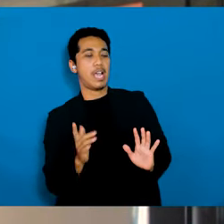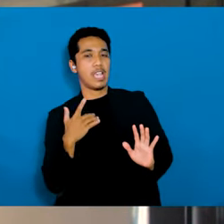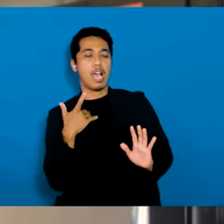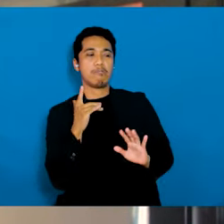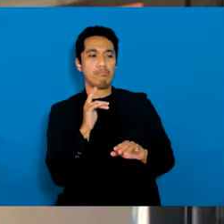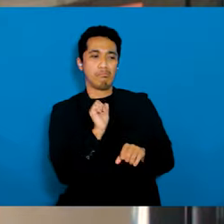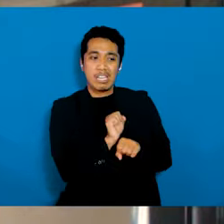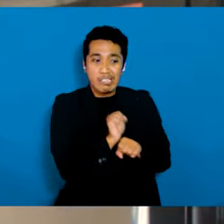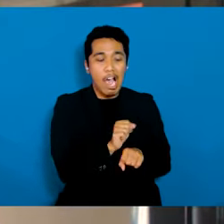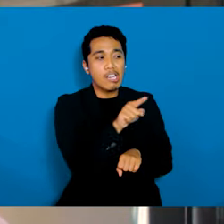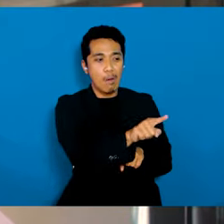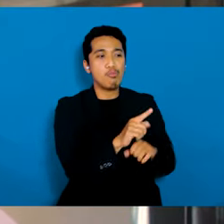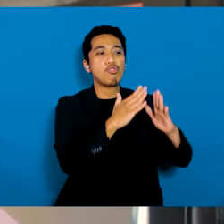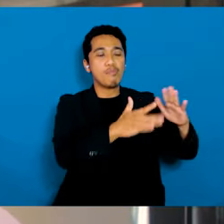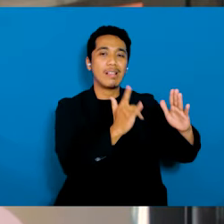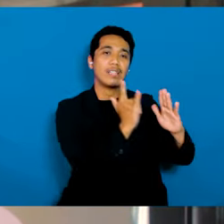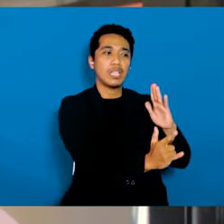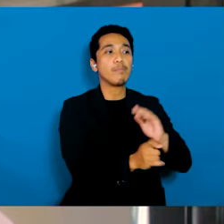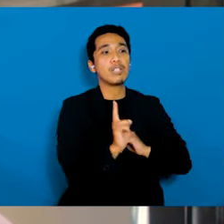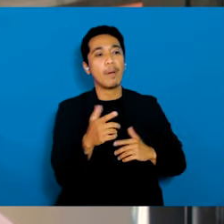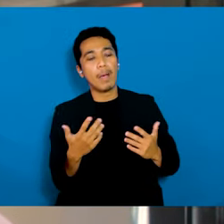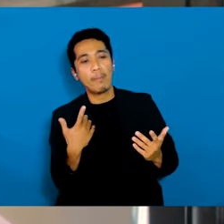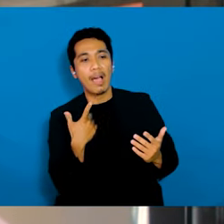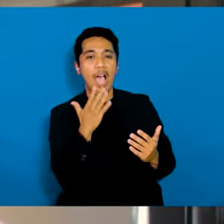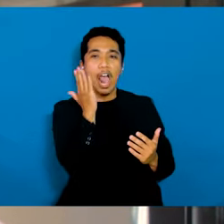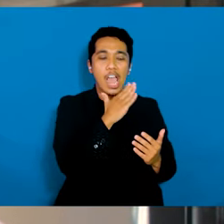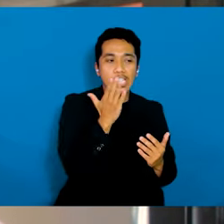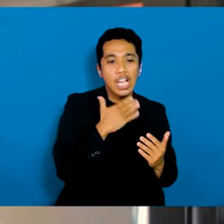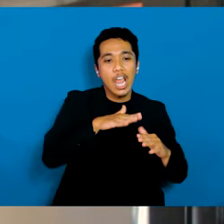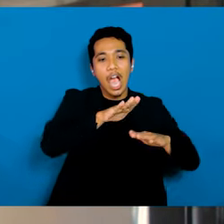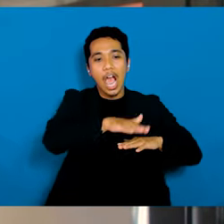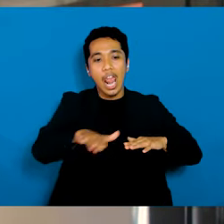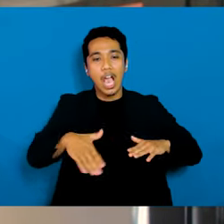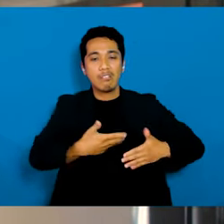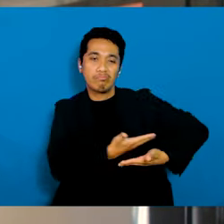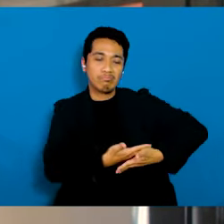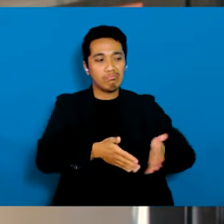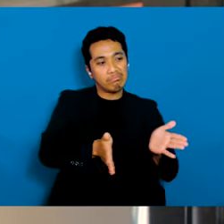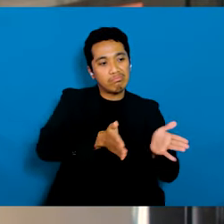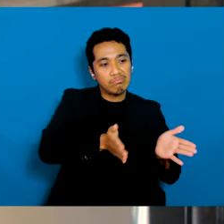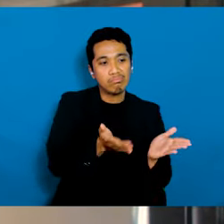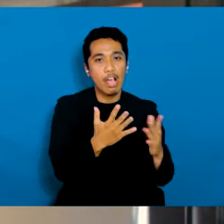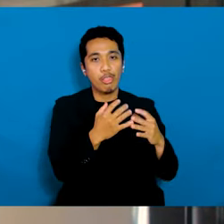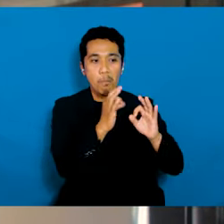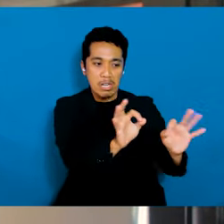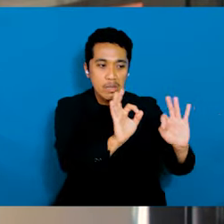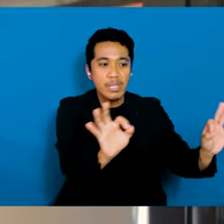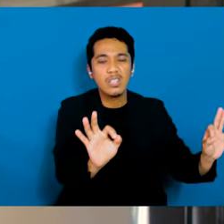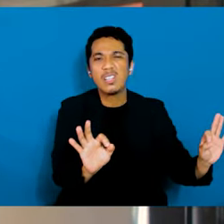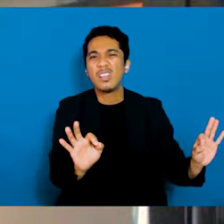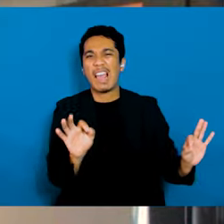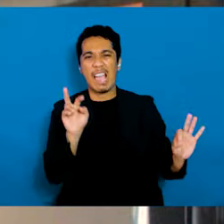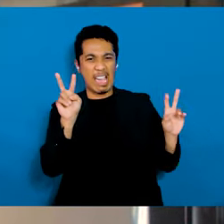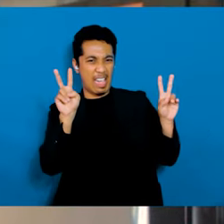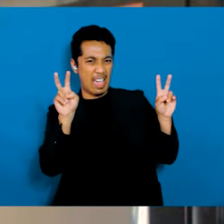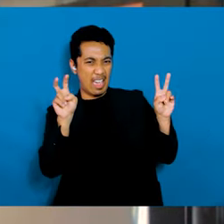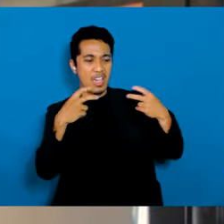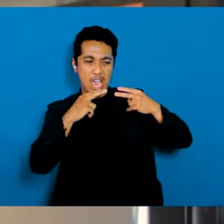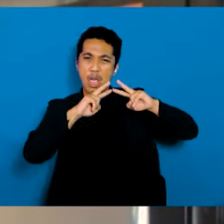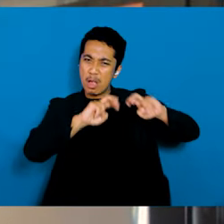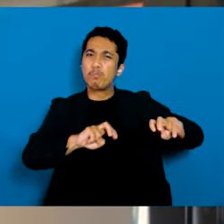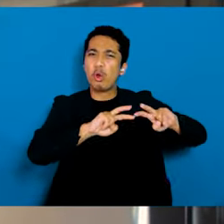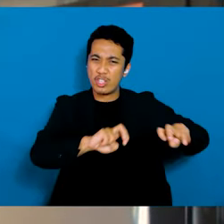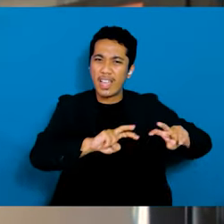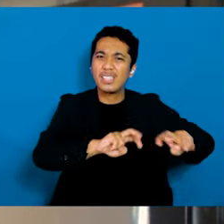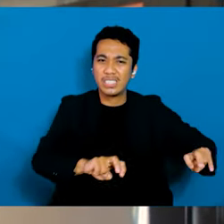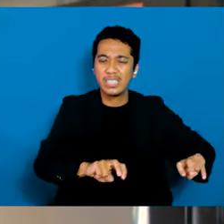nggak apa-apa, biar aku yang di rumah dengan alasan merawat anak, membersihkan rumah dan sebagainya. Nah, ini kan terjadi